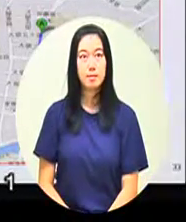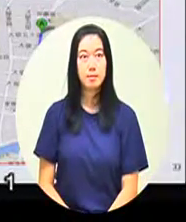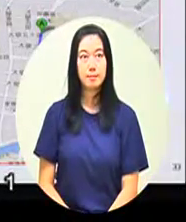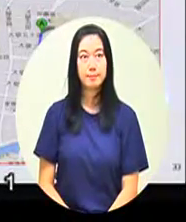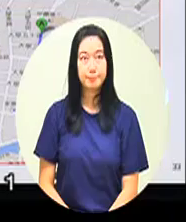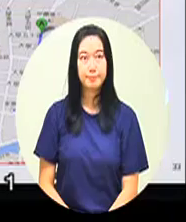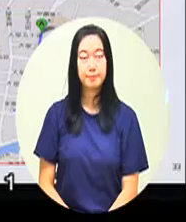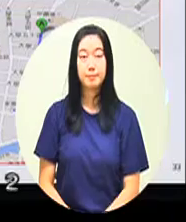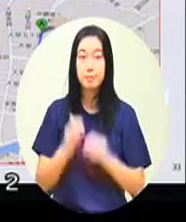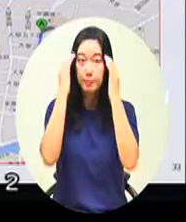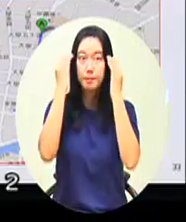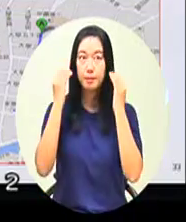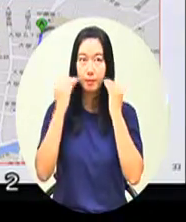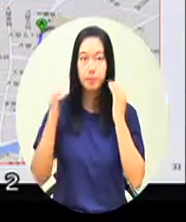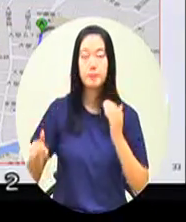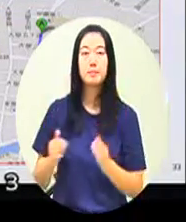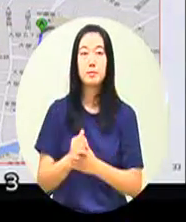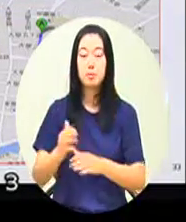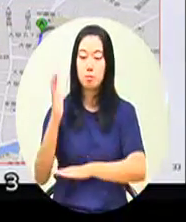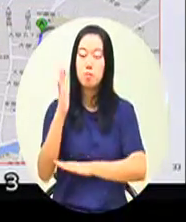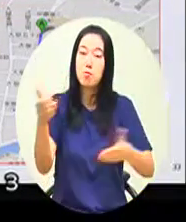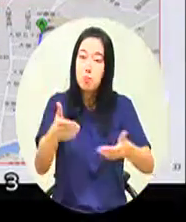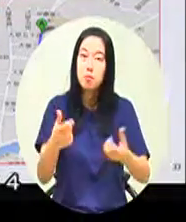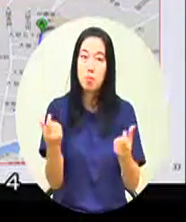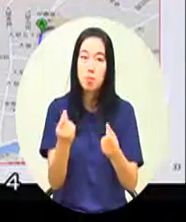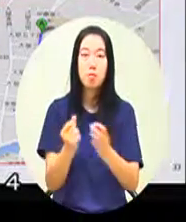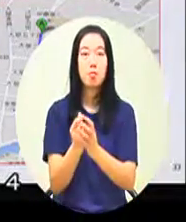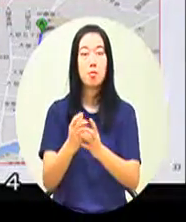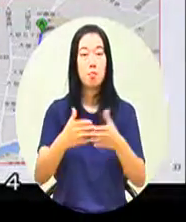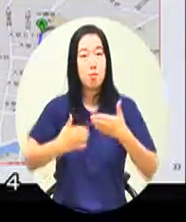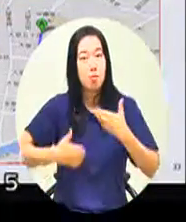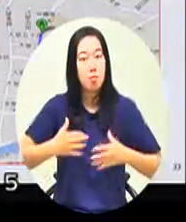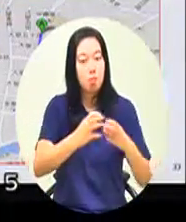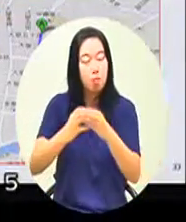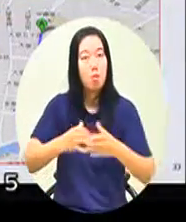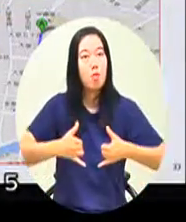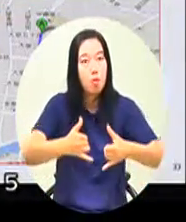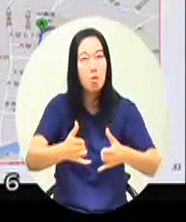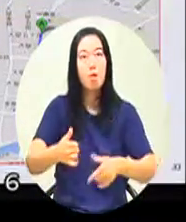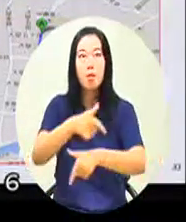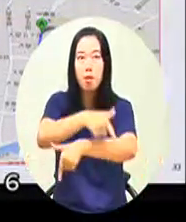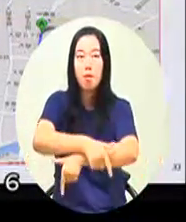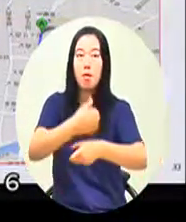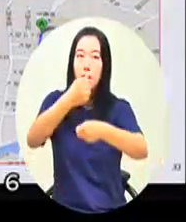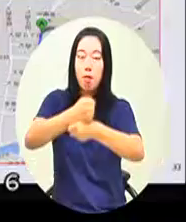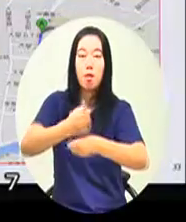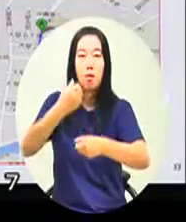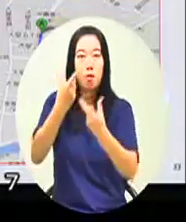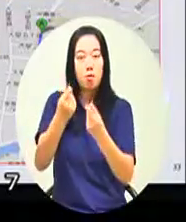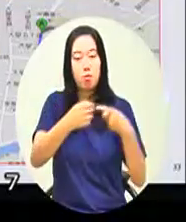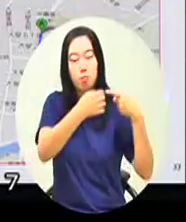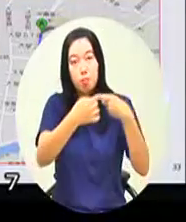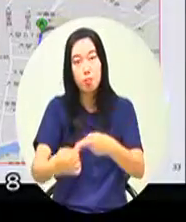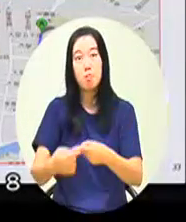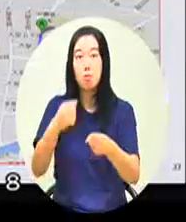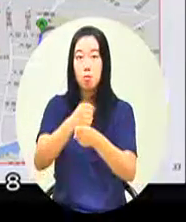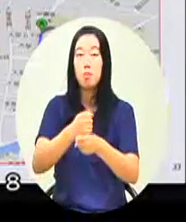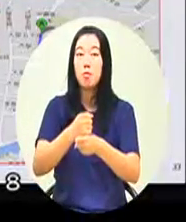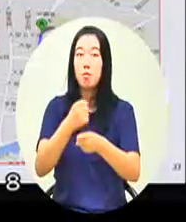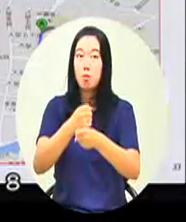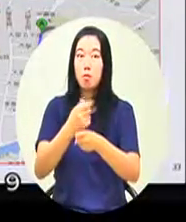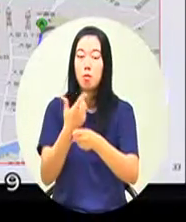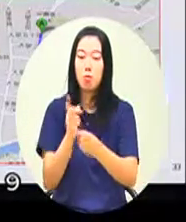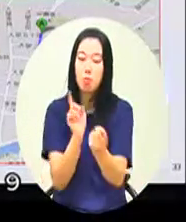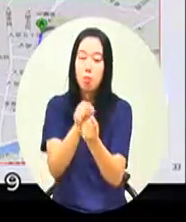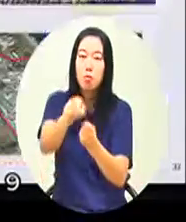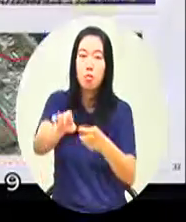那南子的这些工程，像乐群路还有南昌路这些工程都持续在施工当中，那遇到管线我们会持续去协